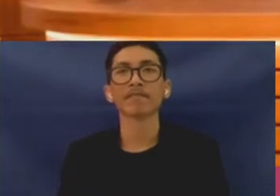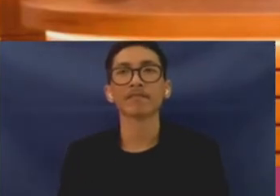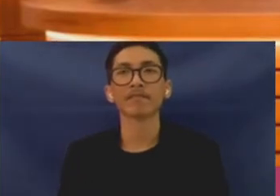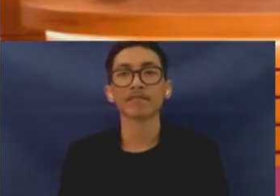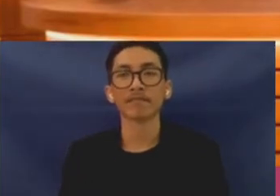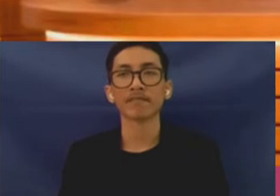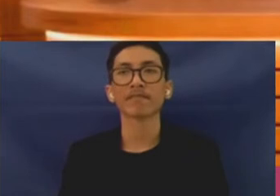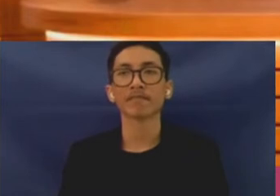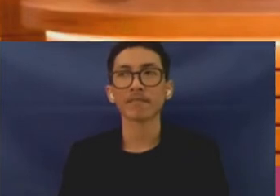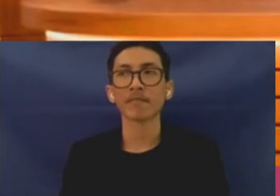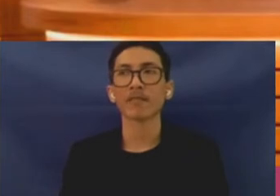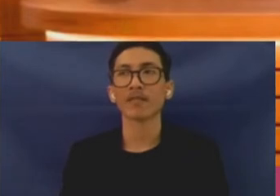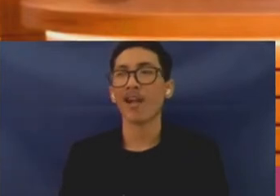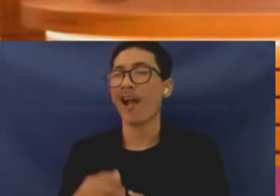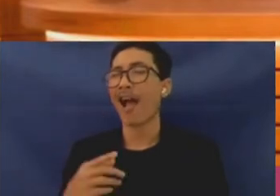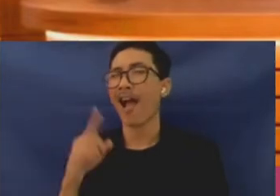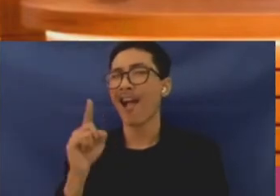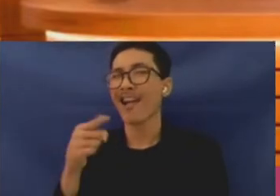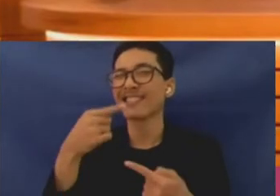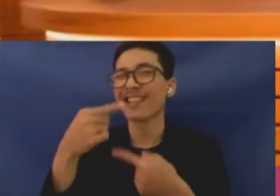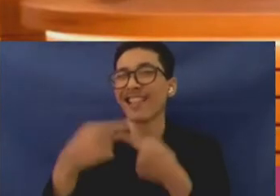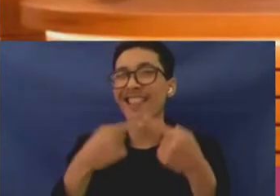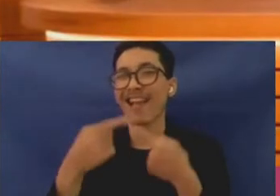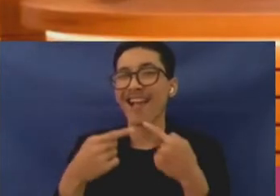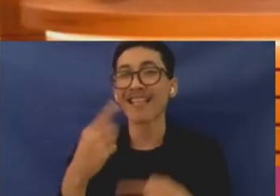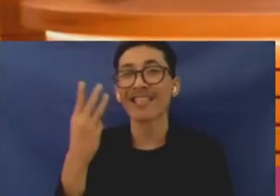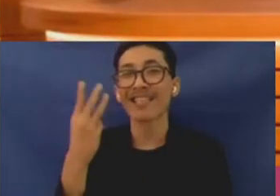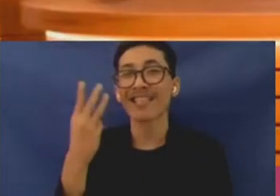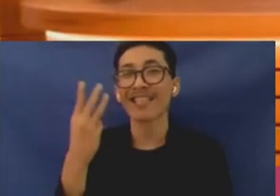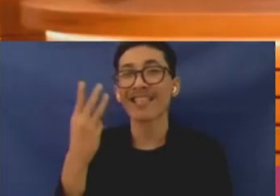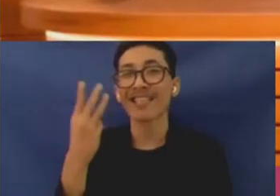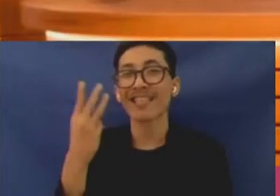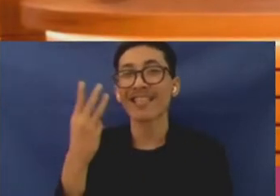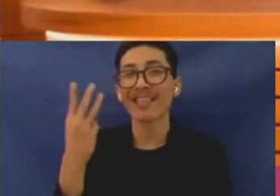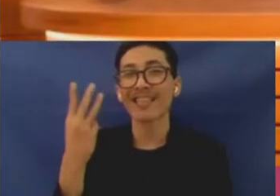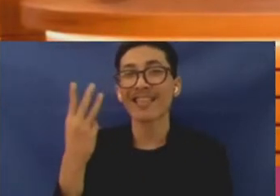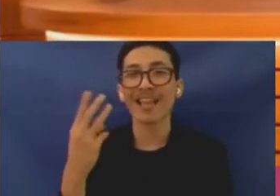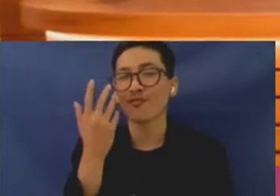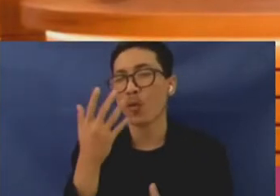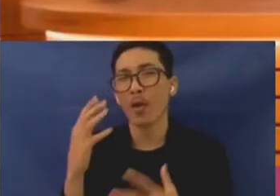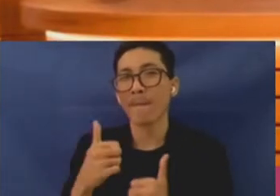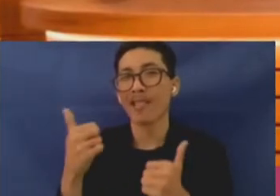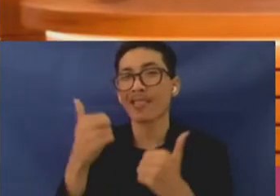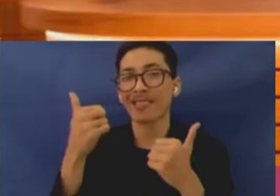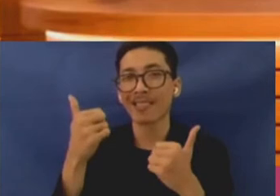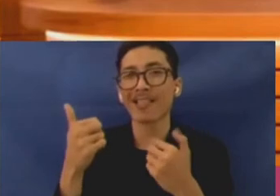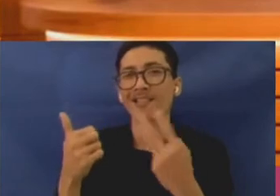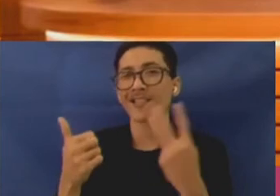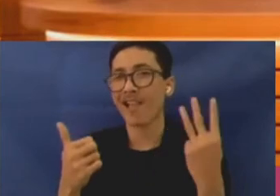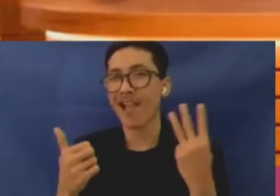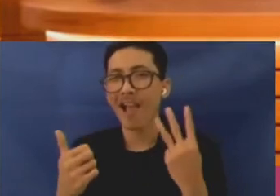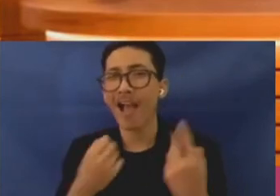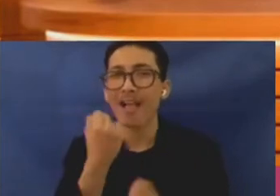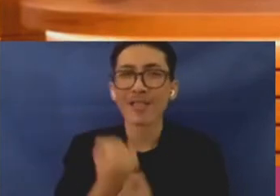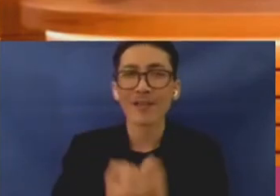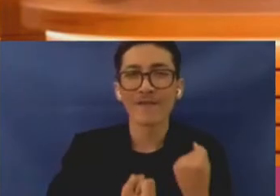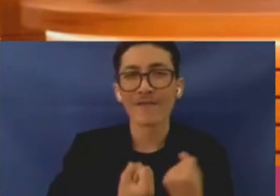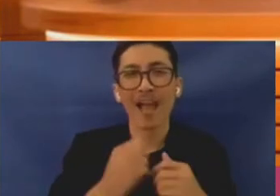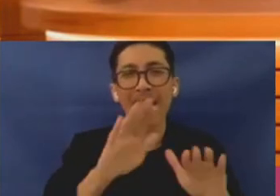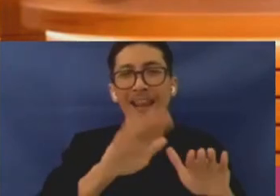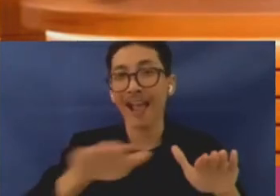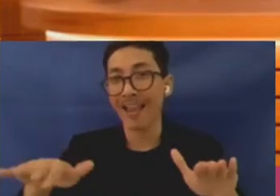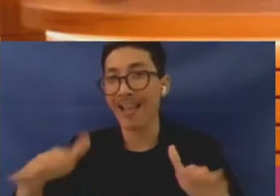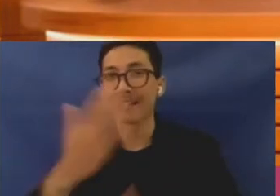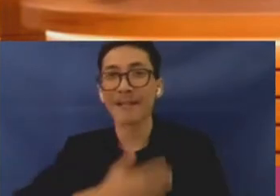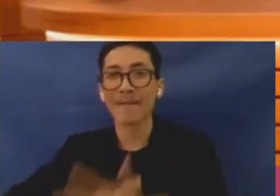hebat, generasi ibu-ibu resilient, memiliki interaksi aktif dengan anak mereka yang berstatus sebagai disabilitas. Untuk sebab itu,